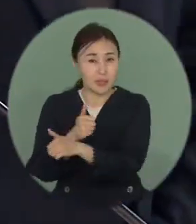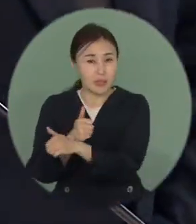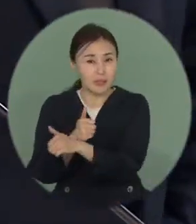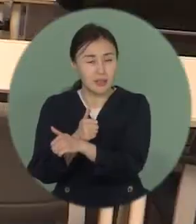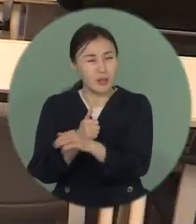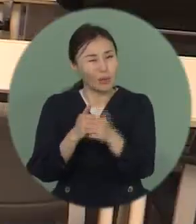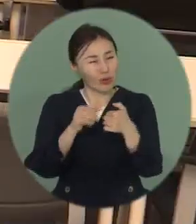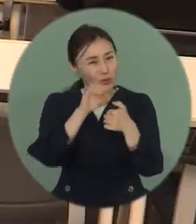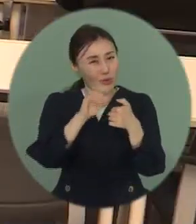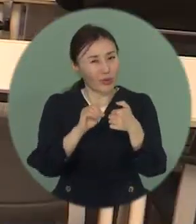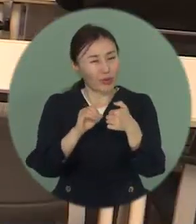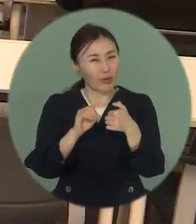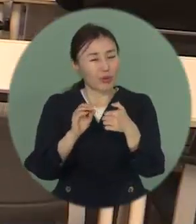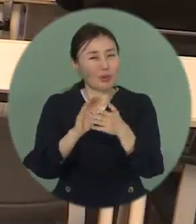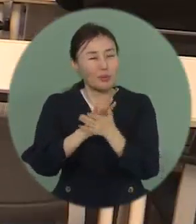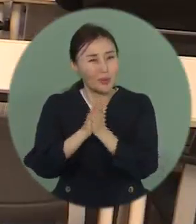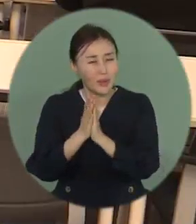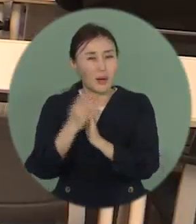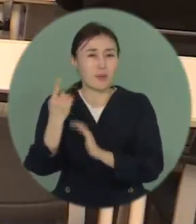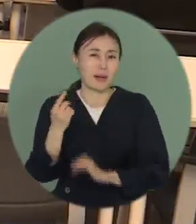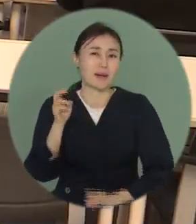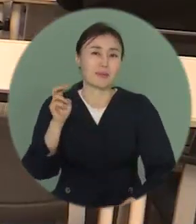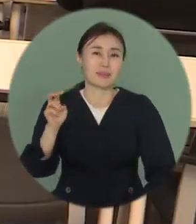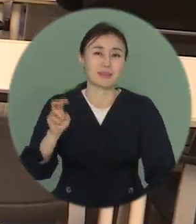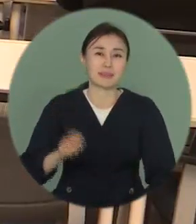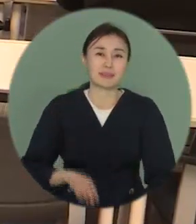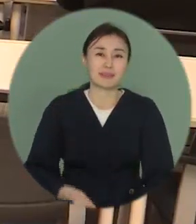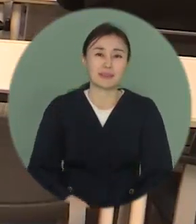넘을 수도 있습니다 MBC 뉴스